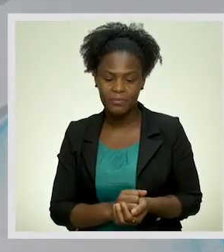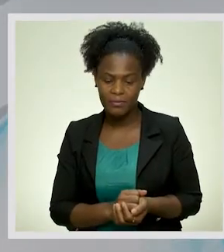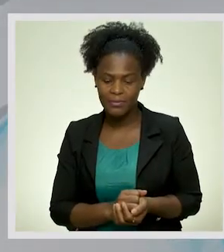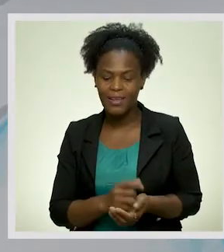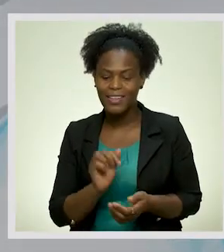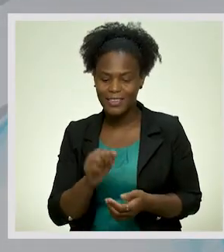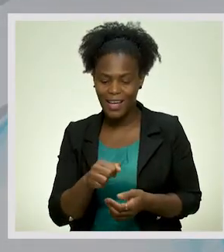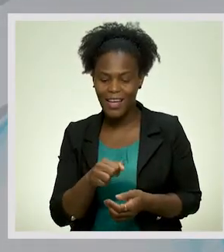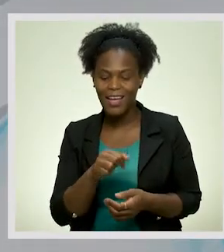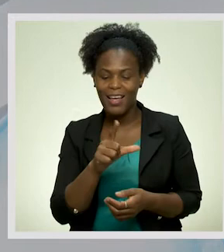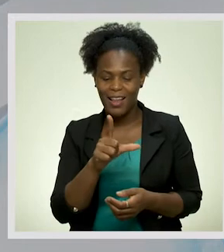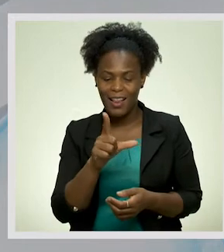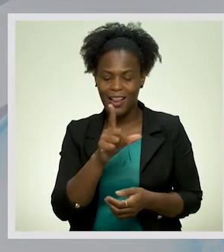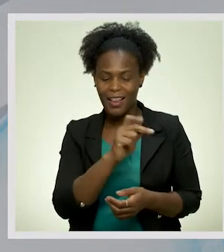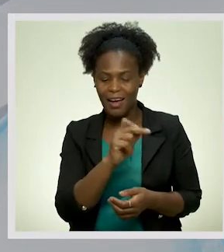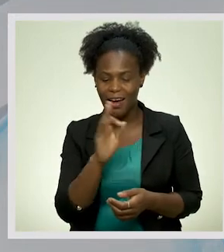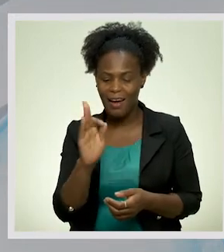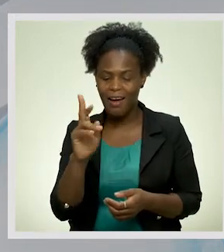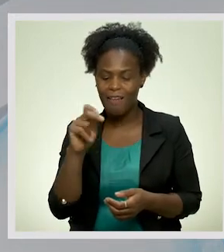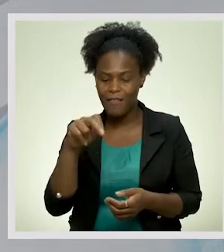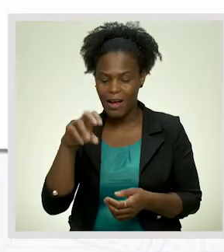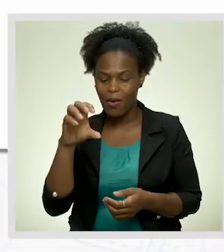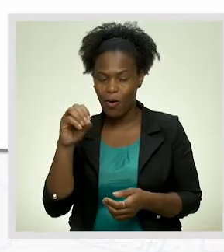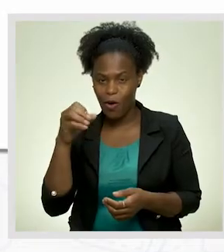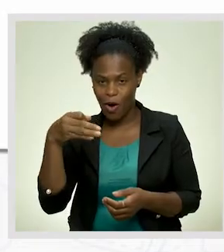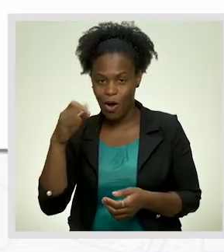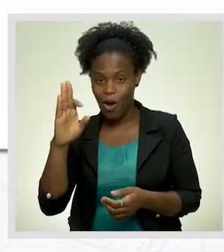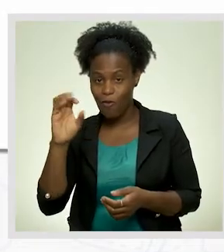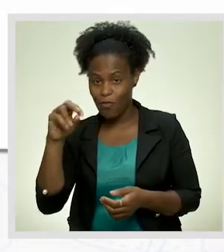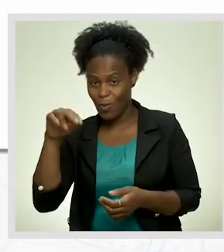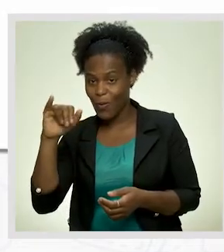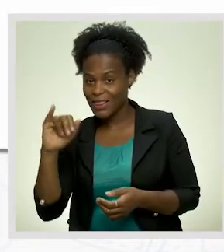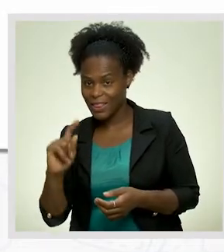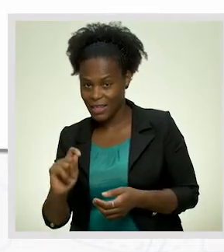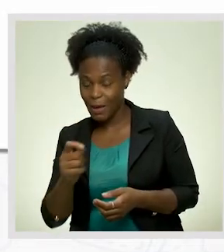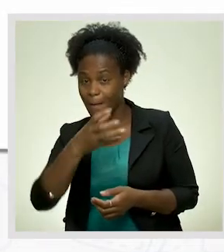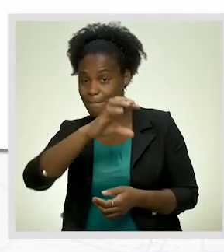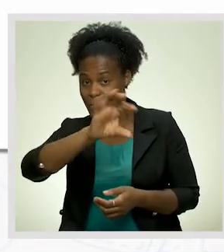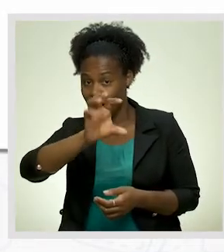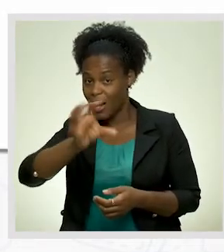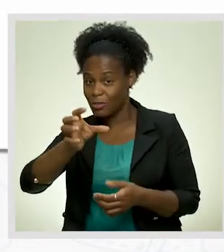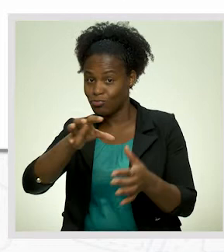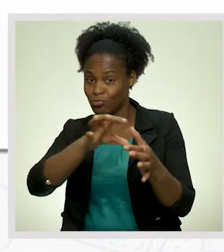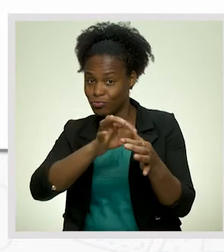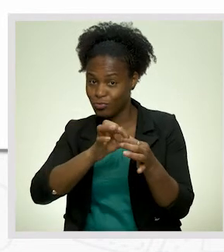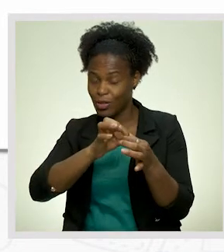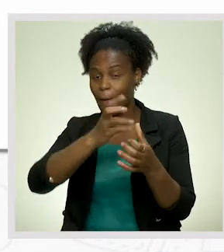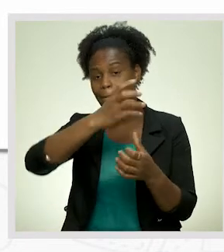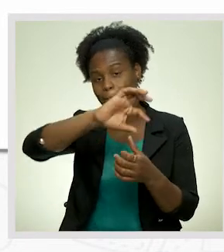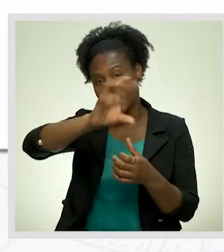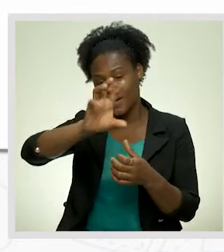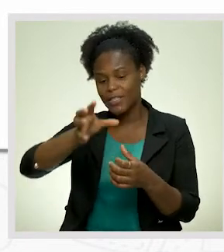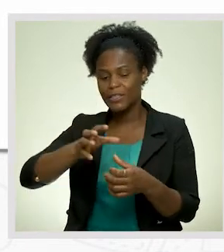la francophonie. OK? Ça représente un ensemble des